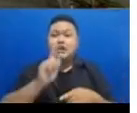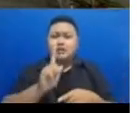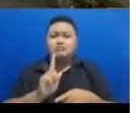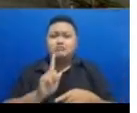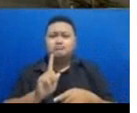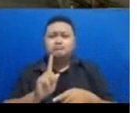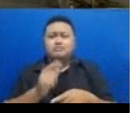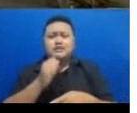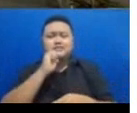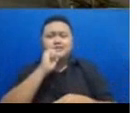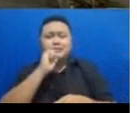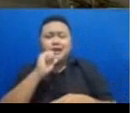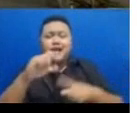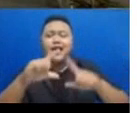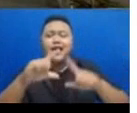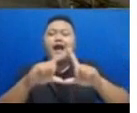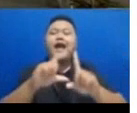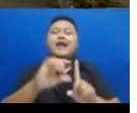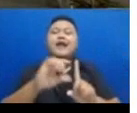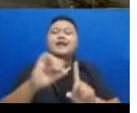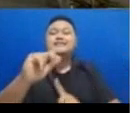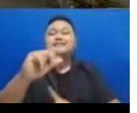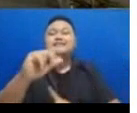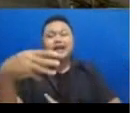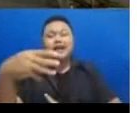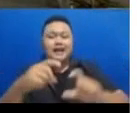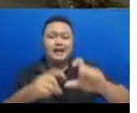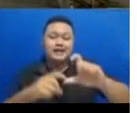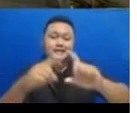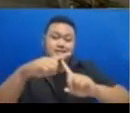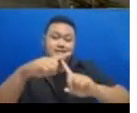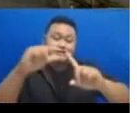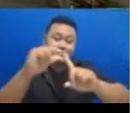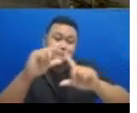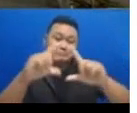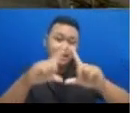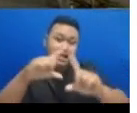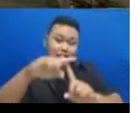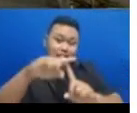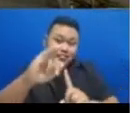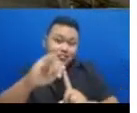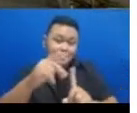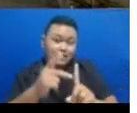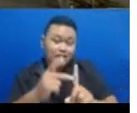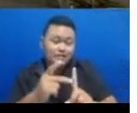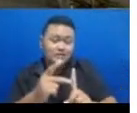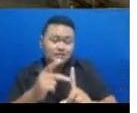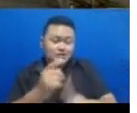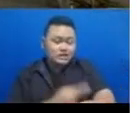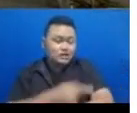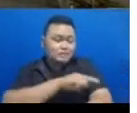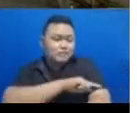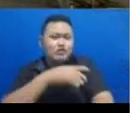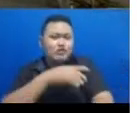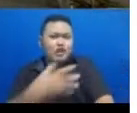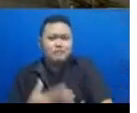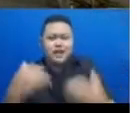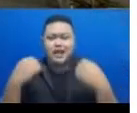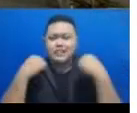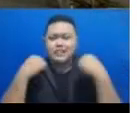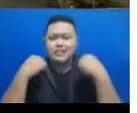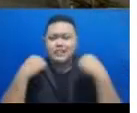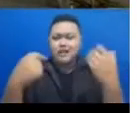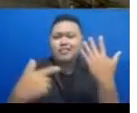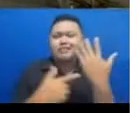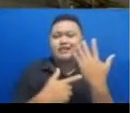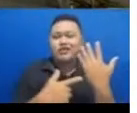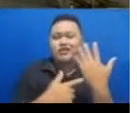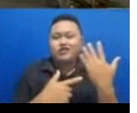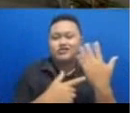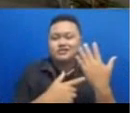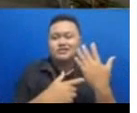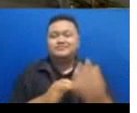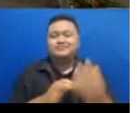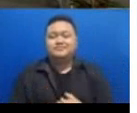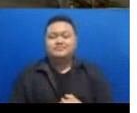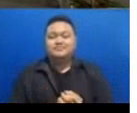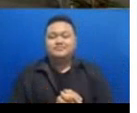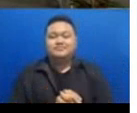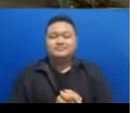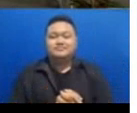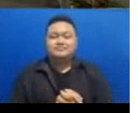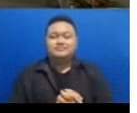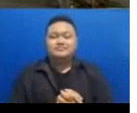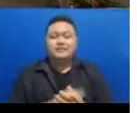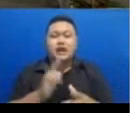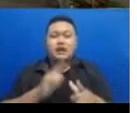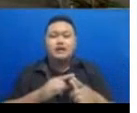resilience, kemampuan ketangguhan dan juga teknologi. Kemudian kita mempunyai bincang inspirasi bersama